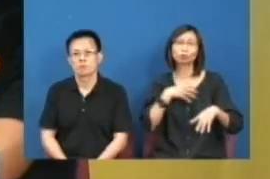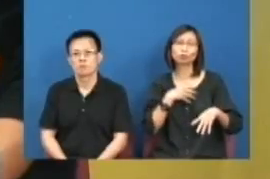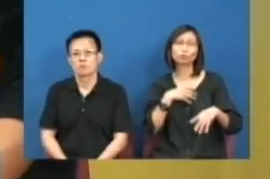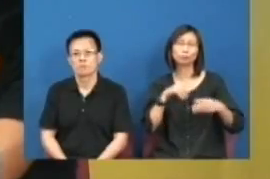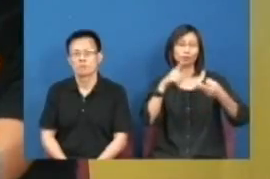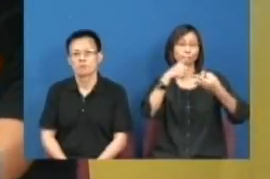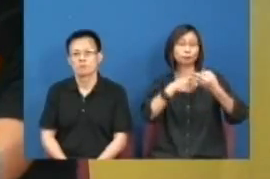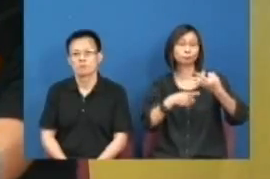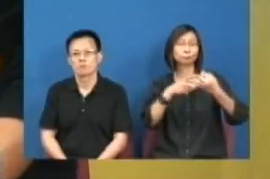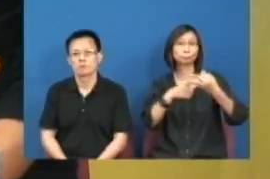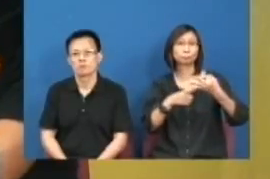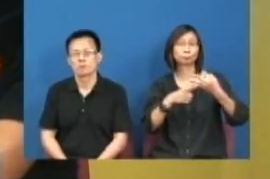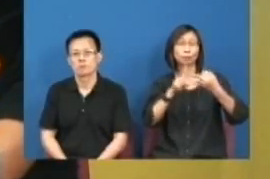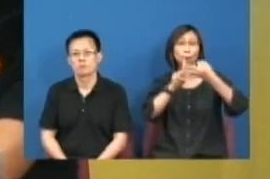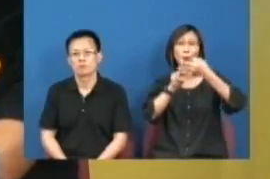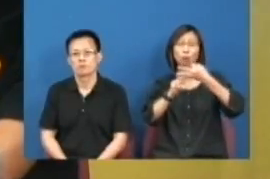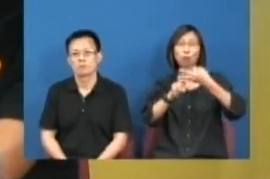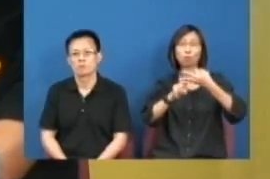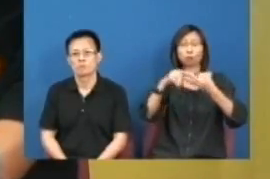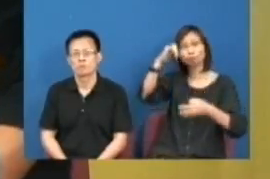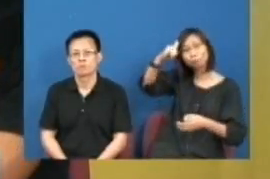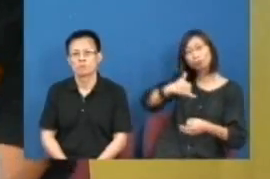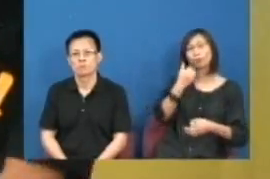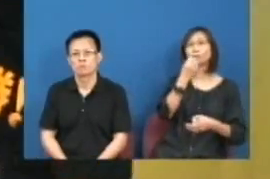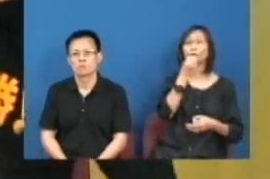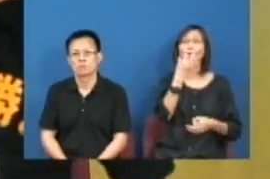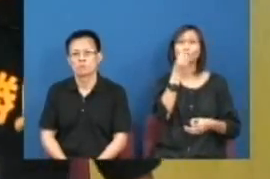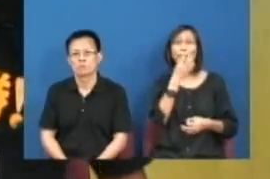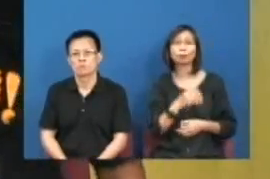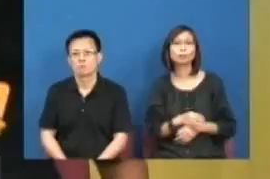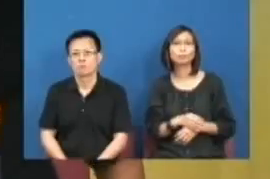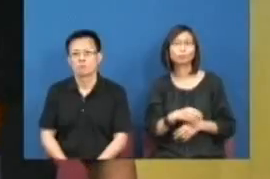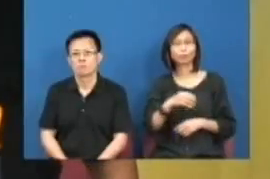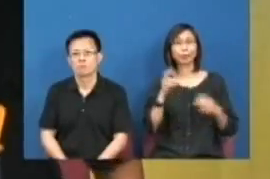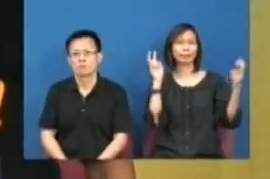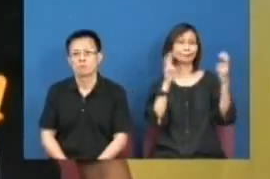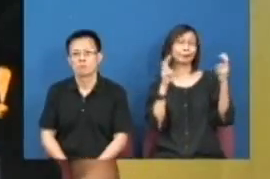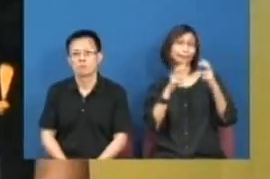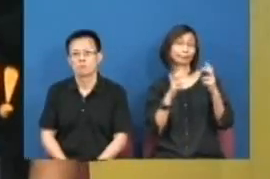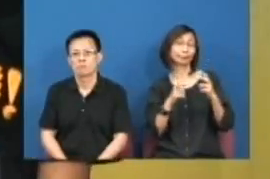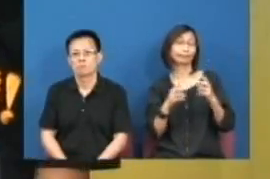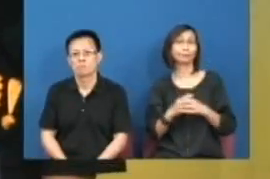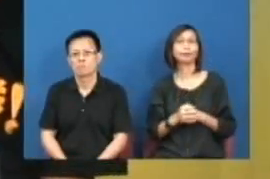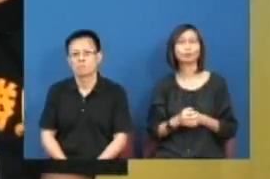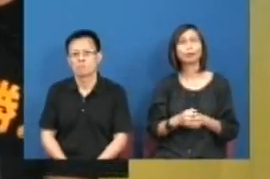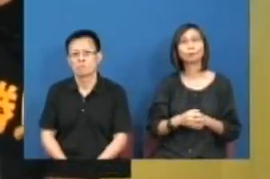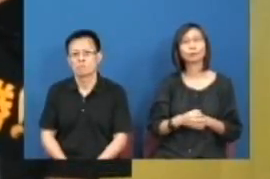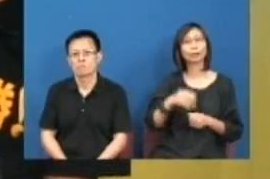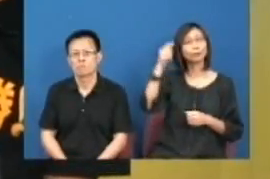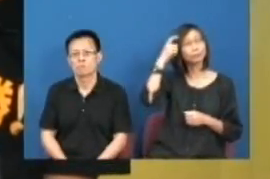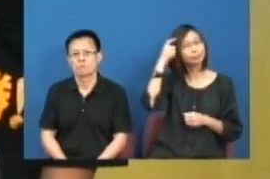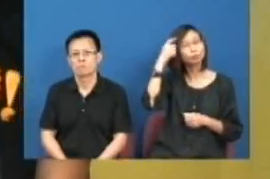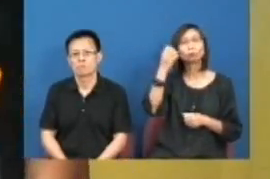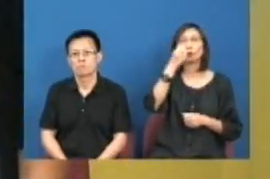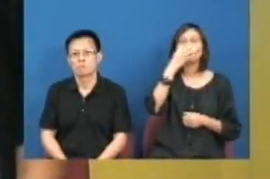實當然可能第一次落嚟認識一下，或者叫做 orientation 啦，即係認身型咁樣，就話究竟香港係一個咩地方？因為始